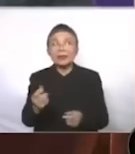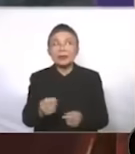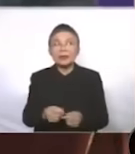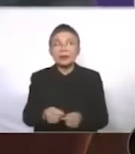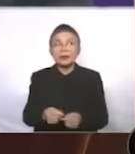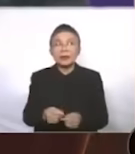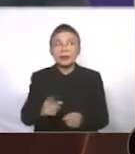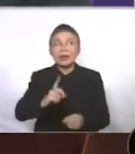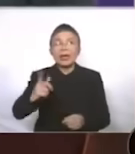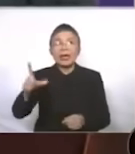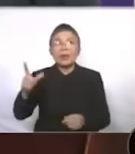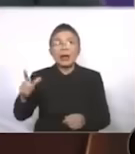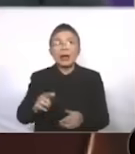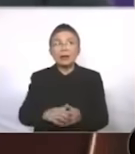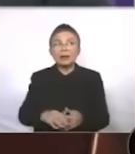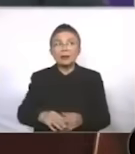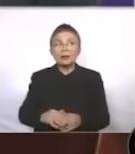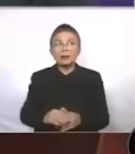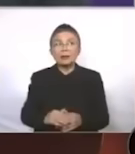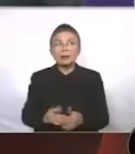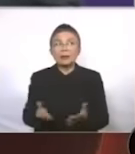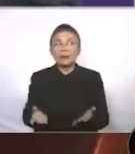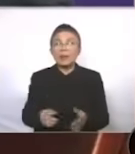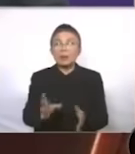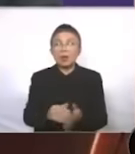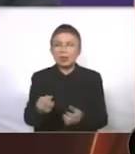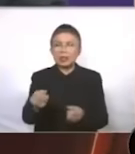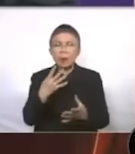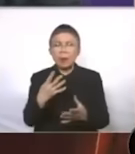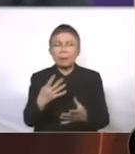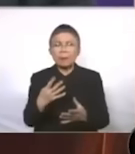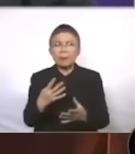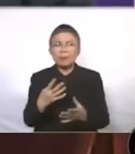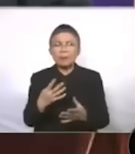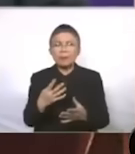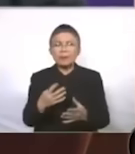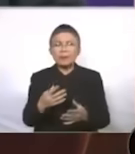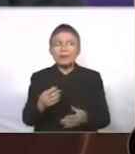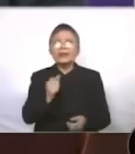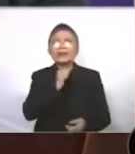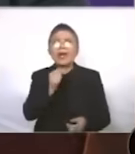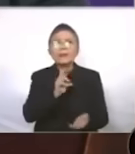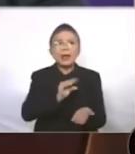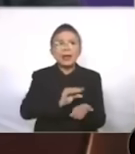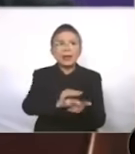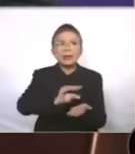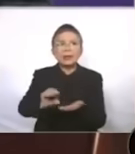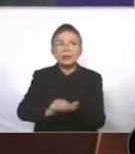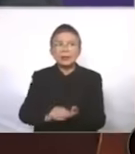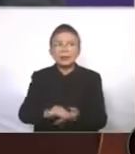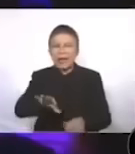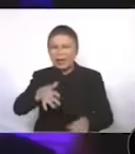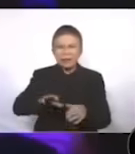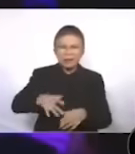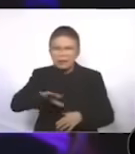lemparan sembakau atau duit dan Karena itulah memang tampaknya putaran pertama itu paslon